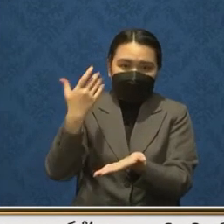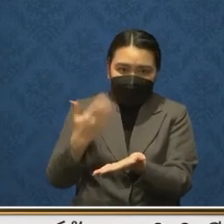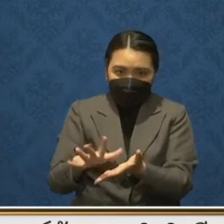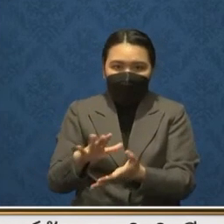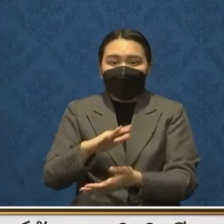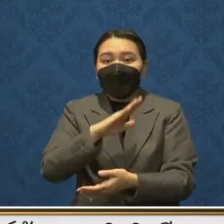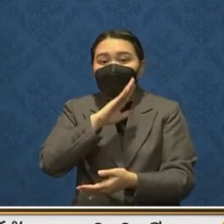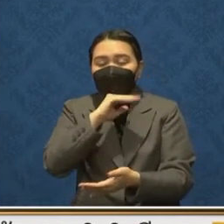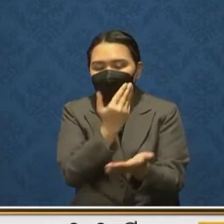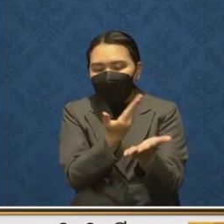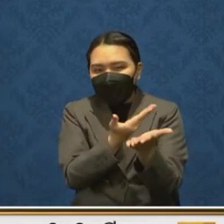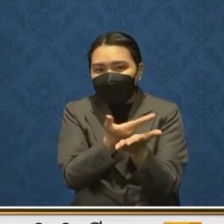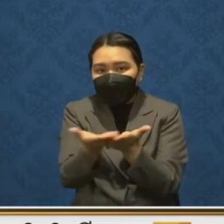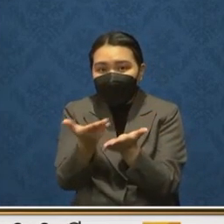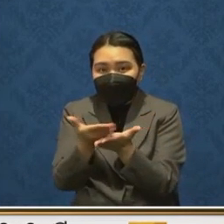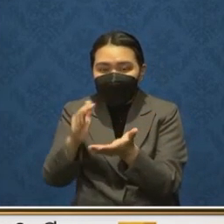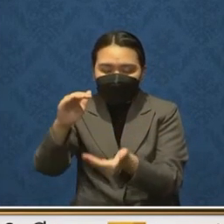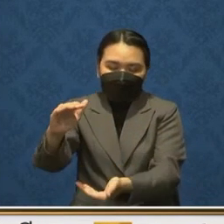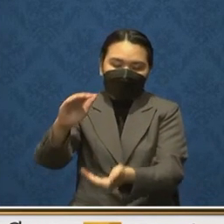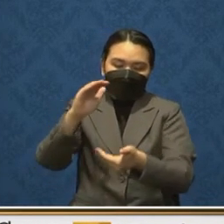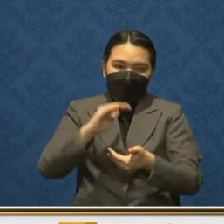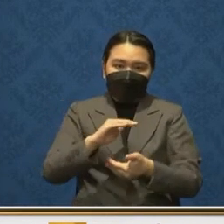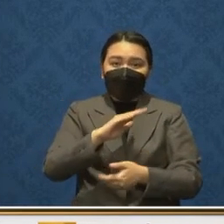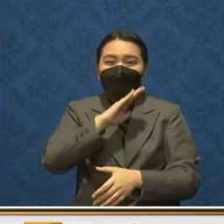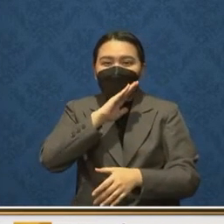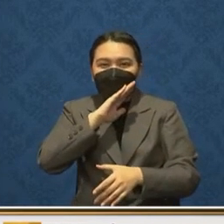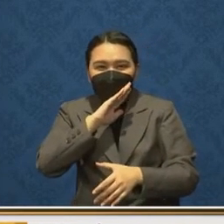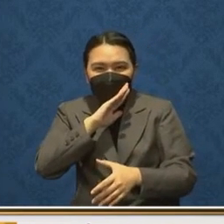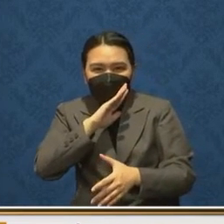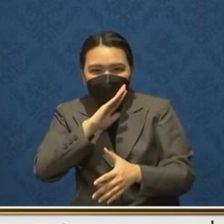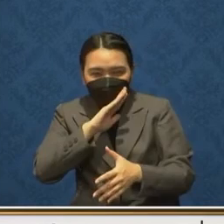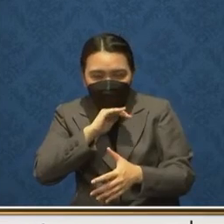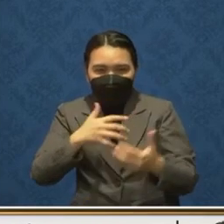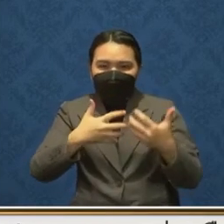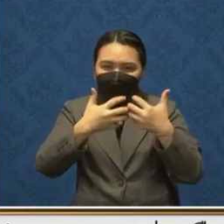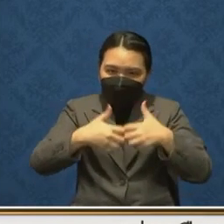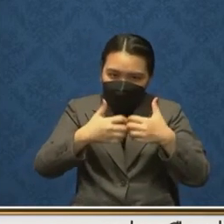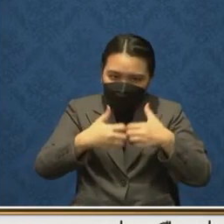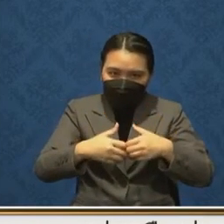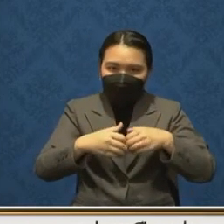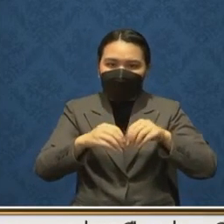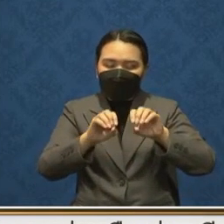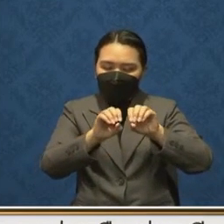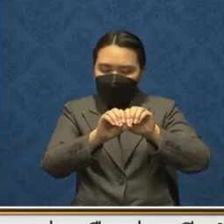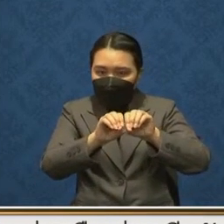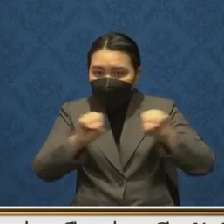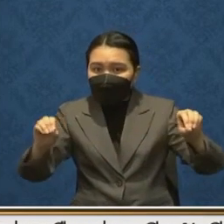เก็บทั้งชินเน้อกับ หงูบท คุณเชียง ลูกชินครับ